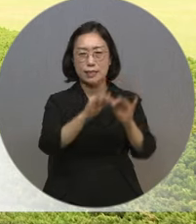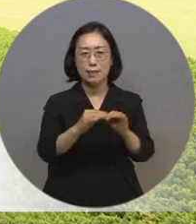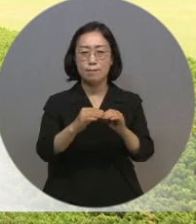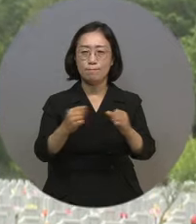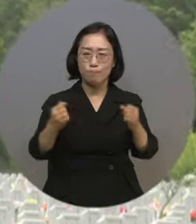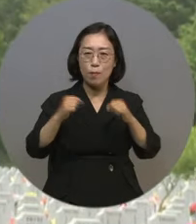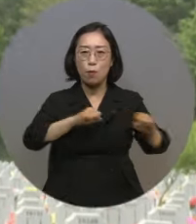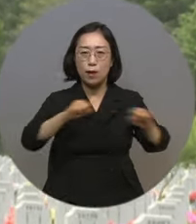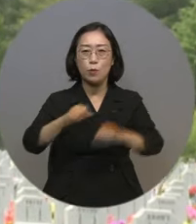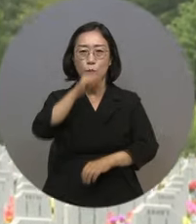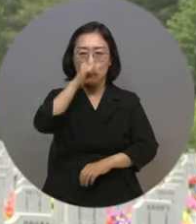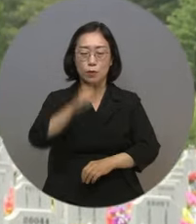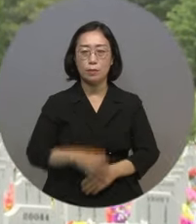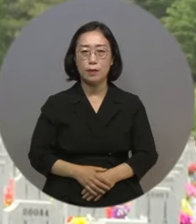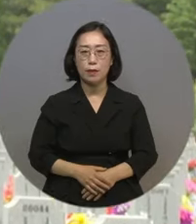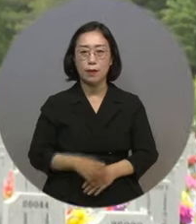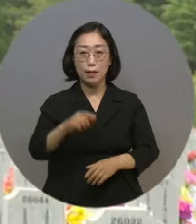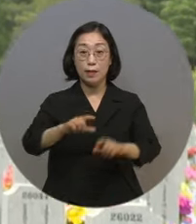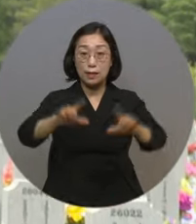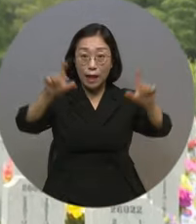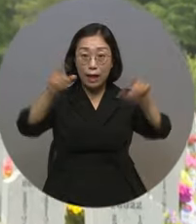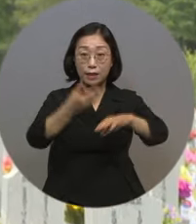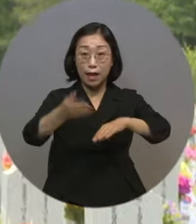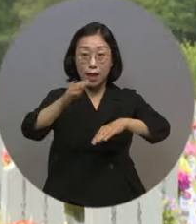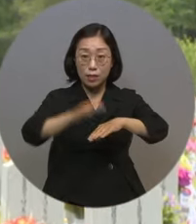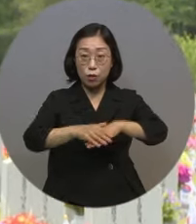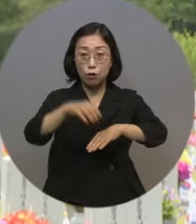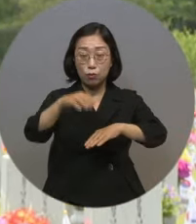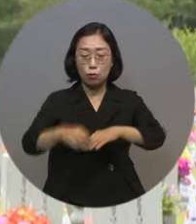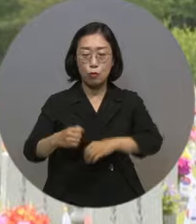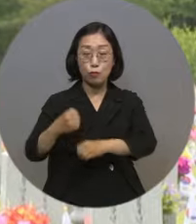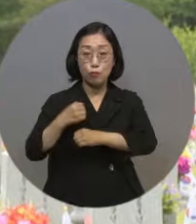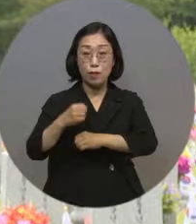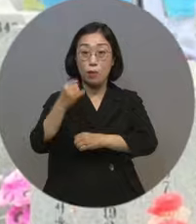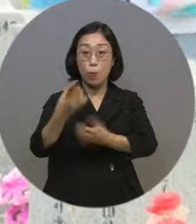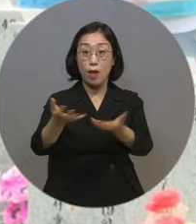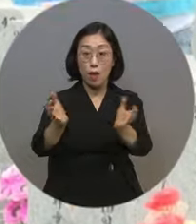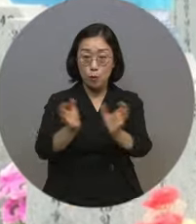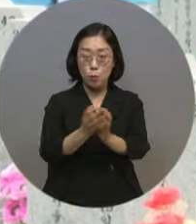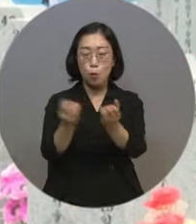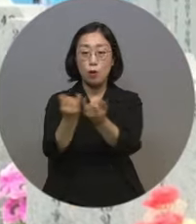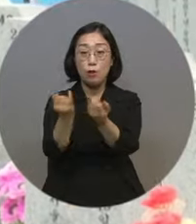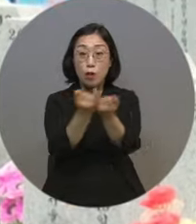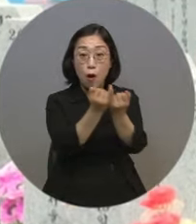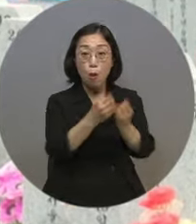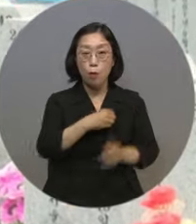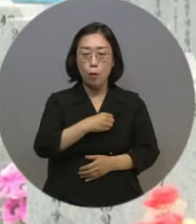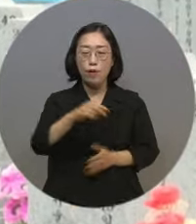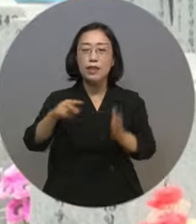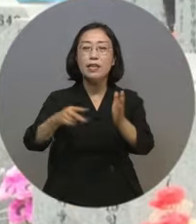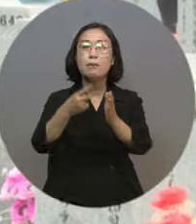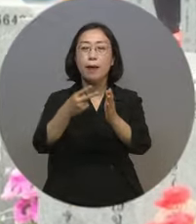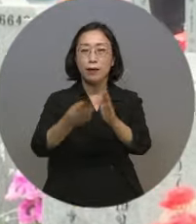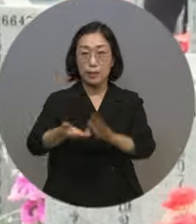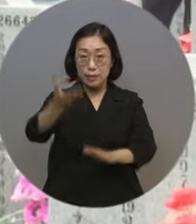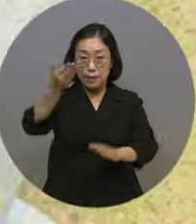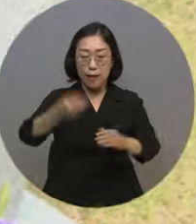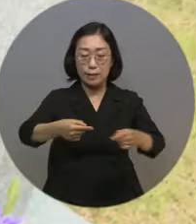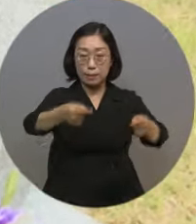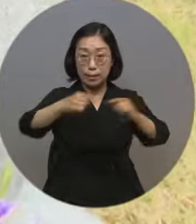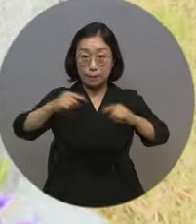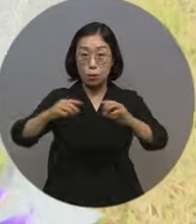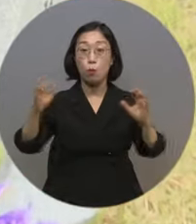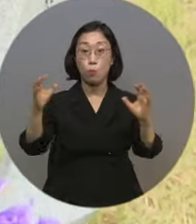좋겠습니다. 이날 행사에는 대전 충남 재향군인의 향군회원 및 여성회원 200여 명이 참석하여